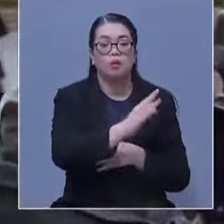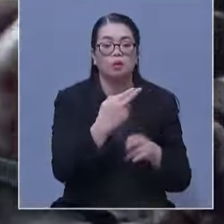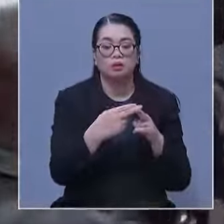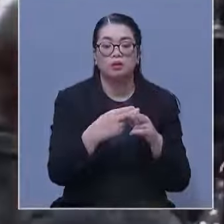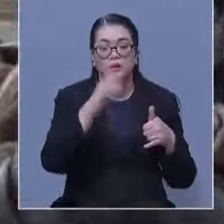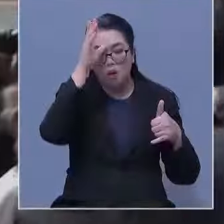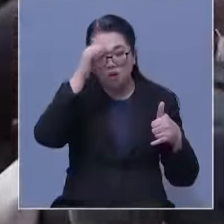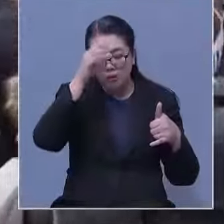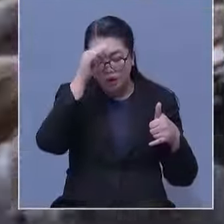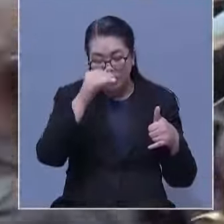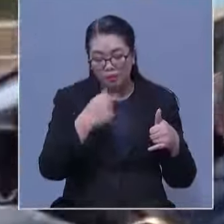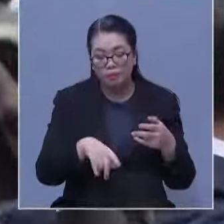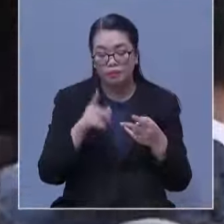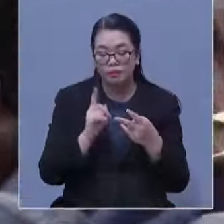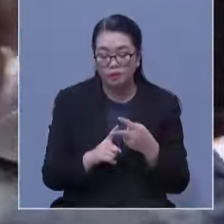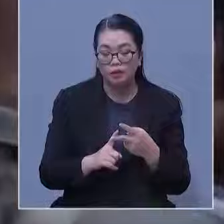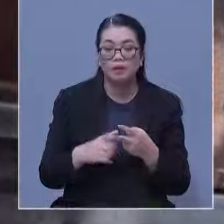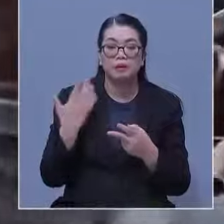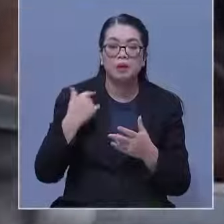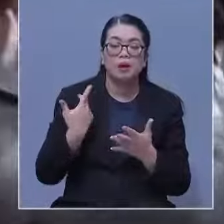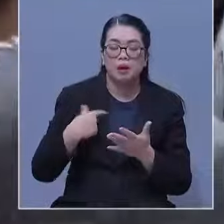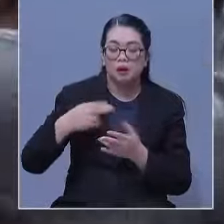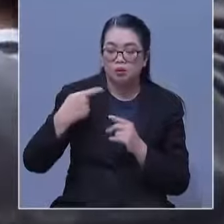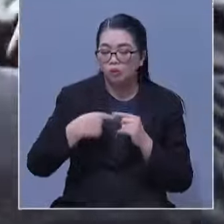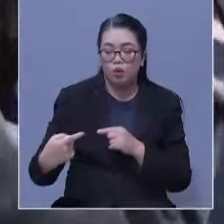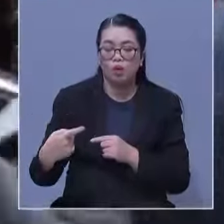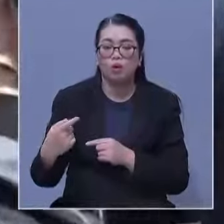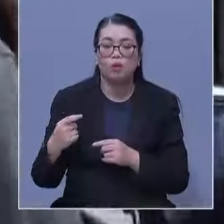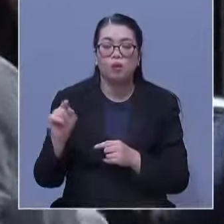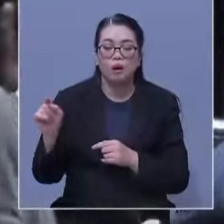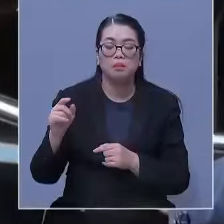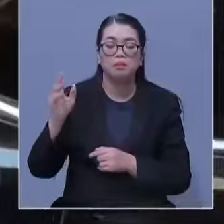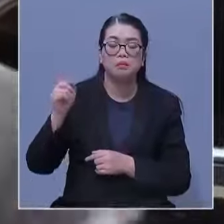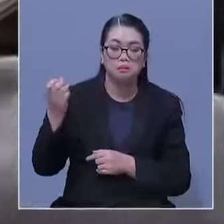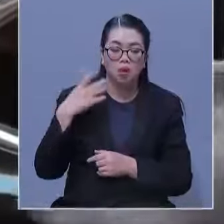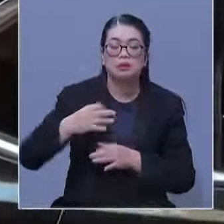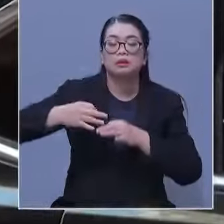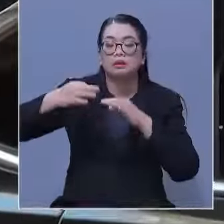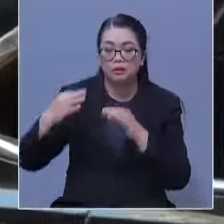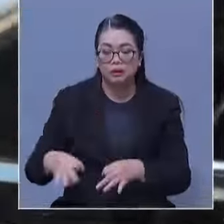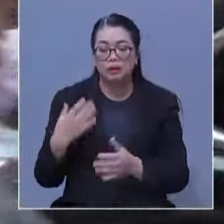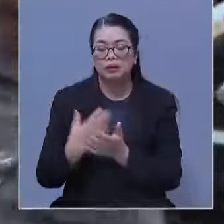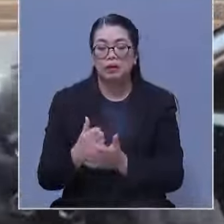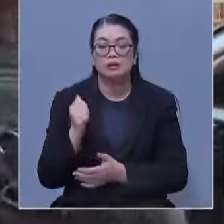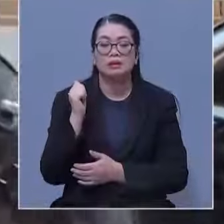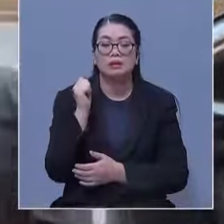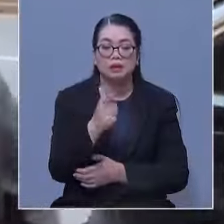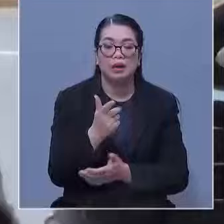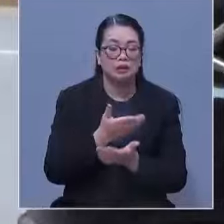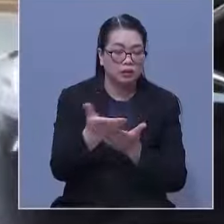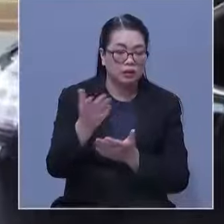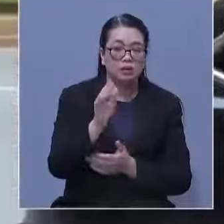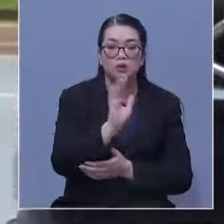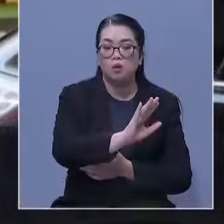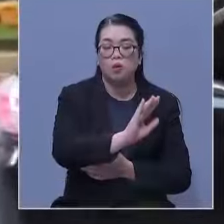ช่นเดียวกันกับเดวิดเพ็กเกอร์ที่ให้การต่อหน้าคณะลูกขุนนะครับว่าเขาได้ตัดสินใจจ่ายเงินเพื่อซื้อเรื่องราวของ